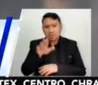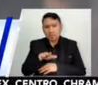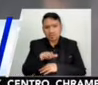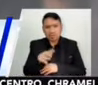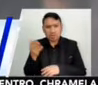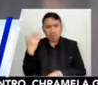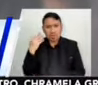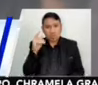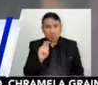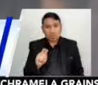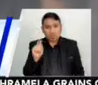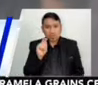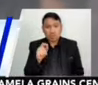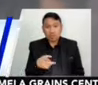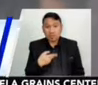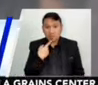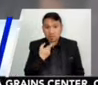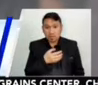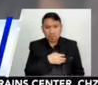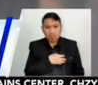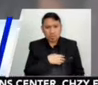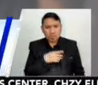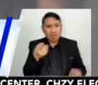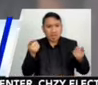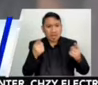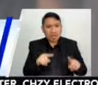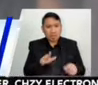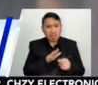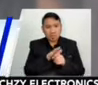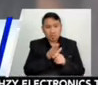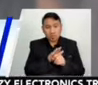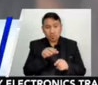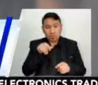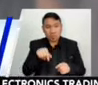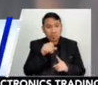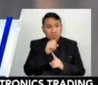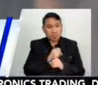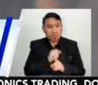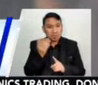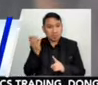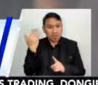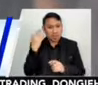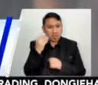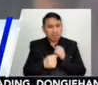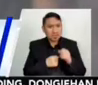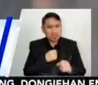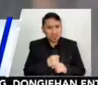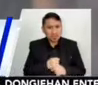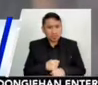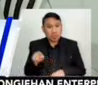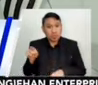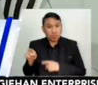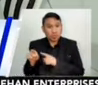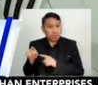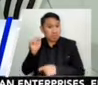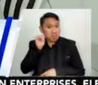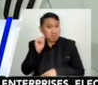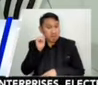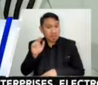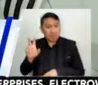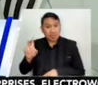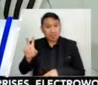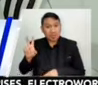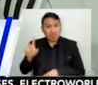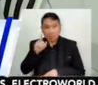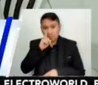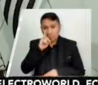ayon sa pulisya nangyari Ang panggagahasa Setyembre ng nakaraang taon ang biktima ang 1 anyos na nobya ng suspek